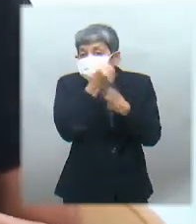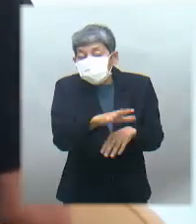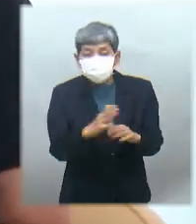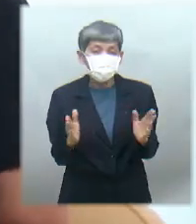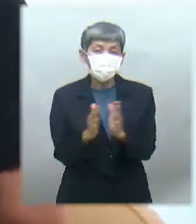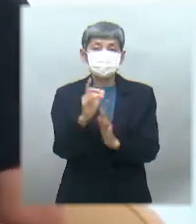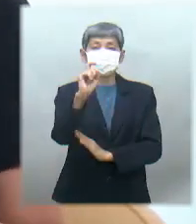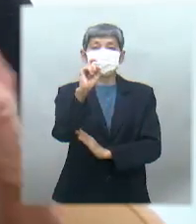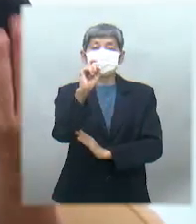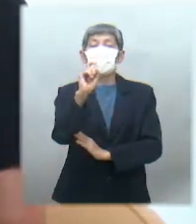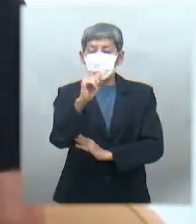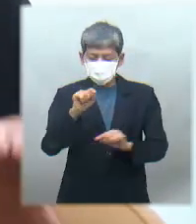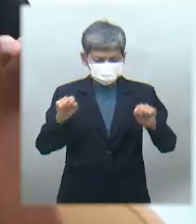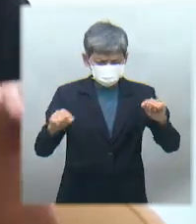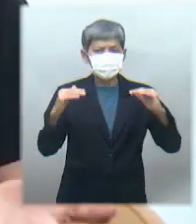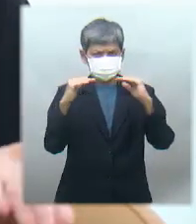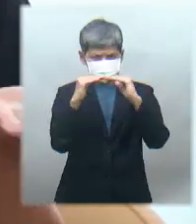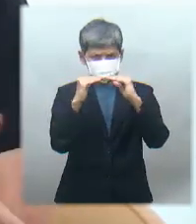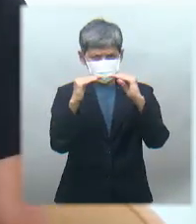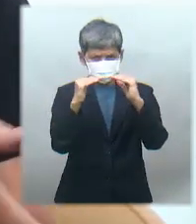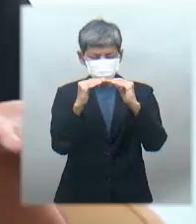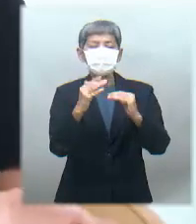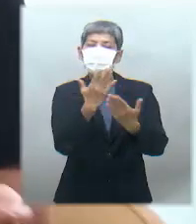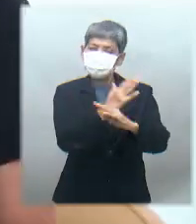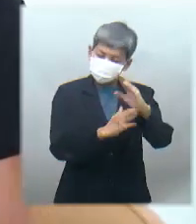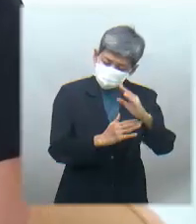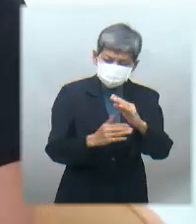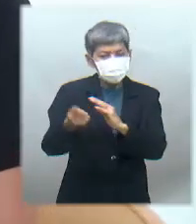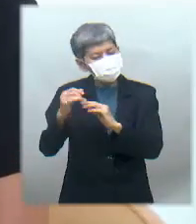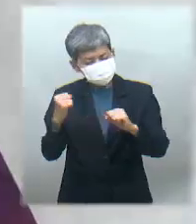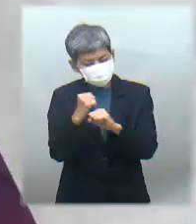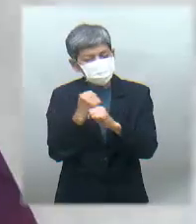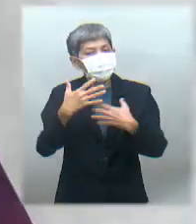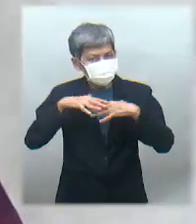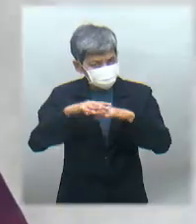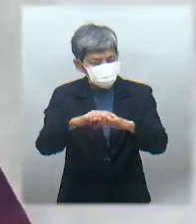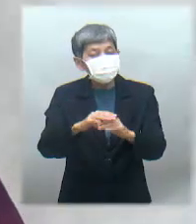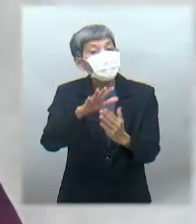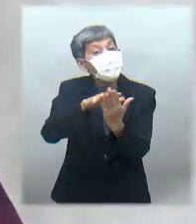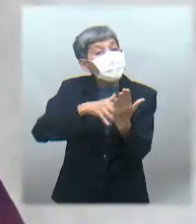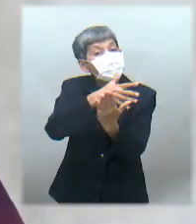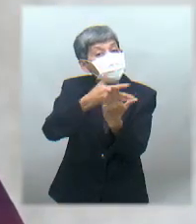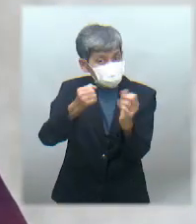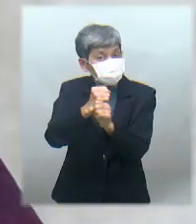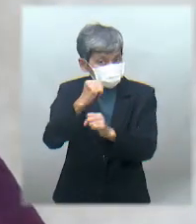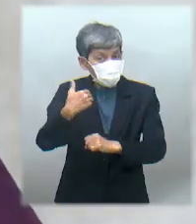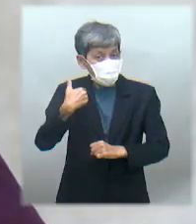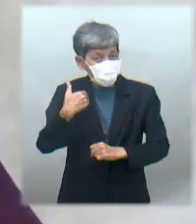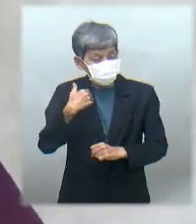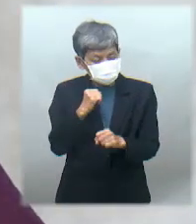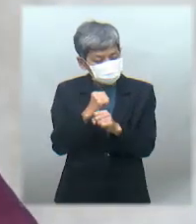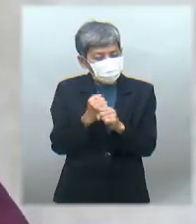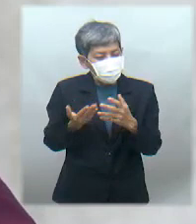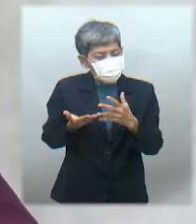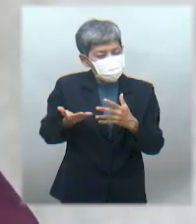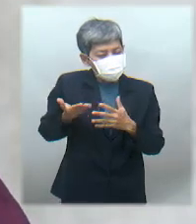ากอยู่กเราไม่ได้เหมอนกันจุมองวาทั้งคู่กตองวนๆะช่วยกันค่ได้มการวางแผนต่อยอดจากจดททำ